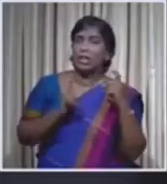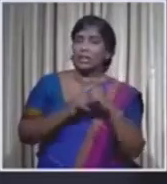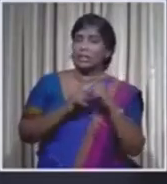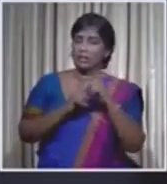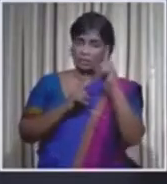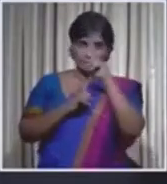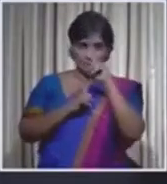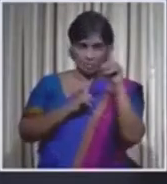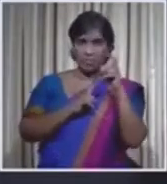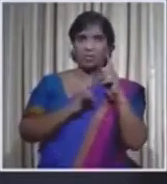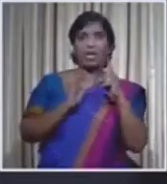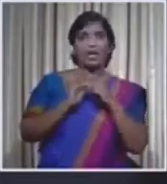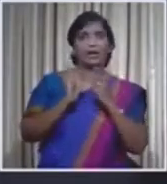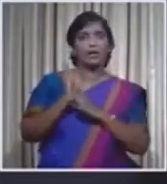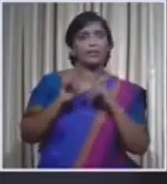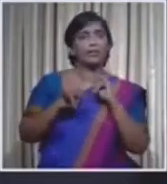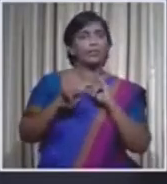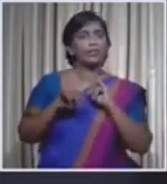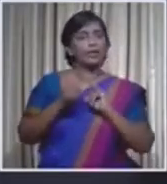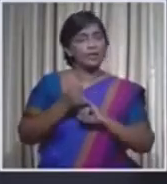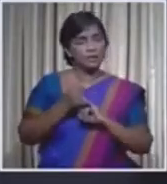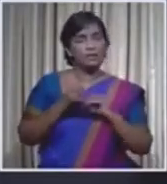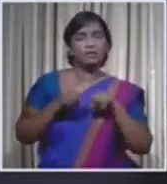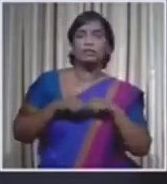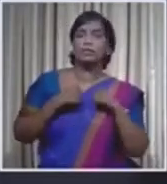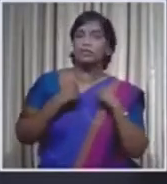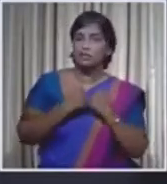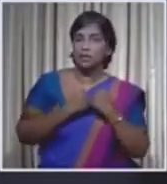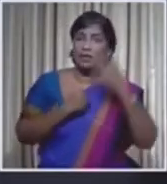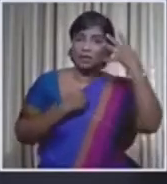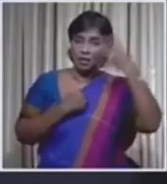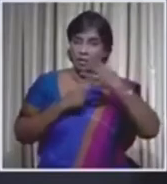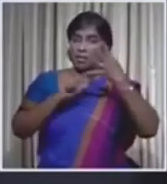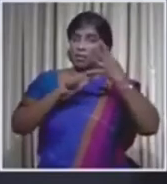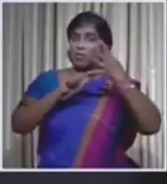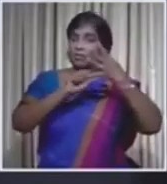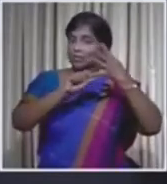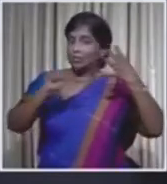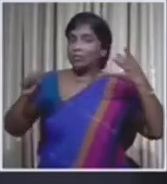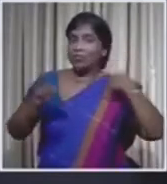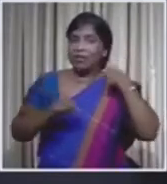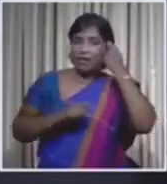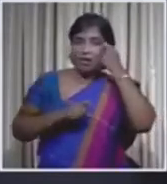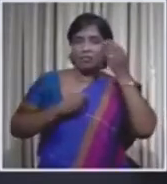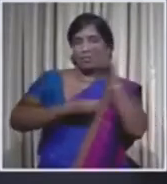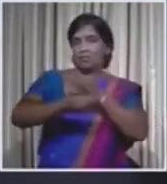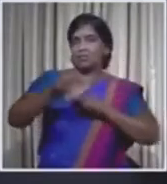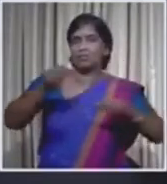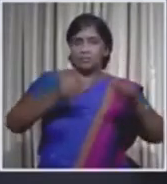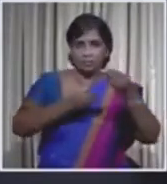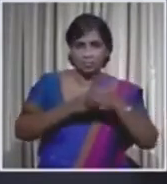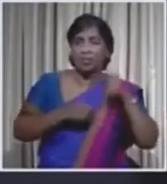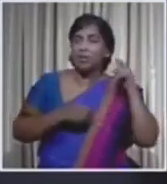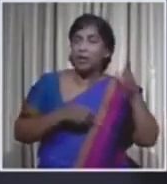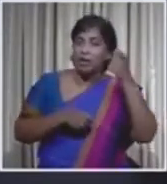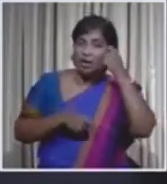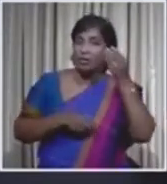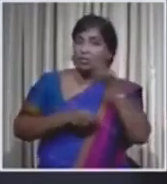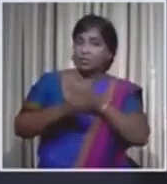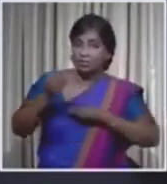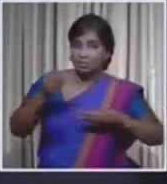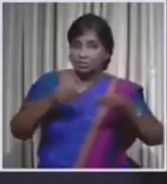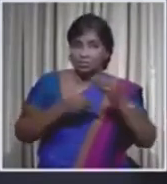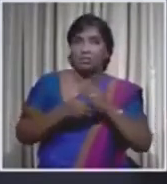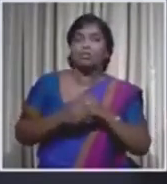මාසේ IMS සංවිධානයේ සඳහා හතරවෙනි වගන්තිය යටදී අදහස් හුවමාරුවක් සිදු වෙනවා. ඒ අදහස්